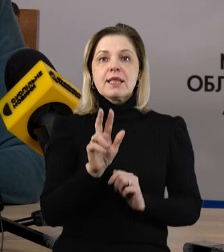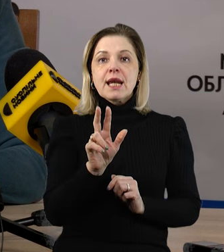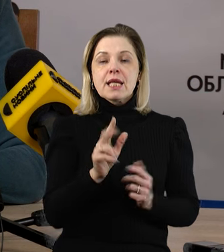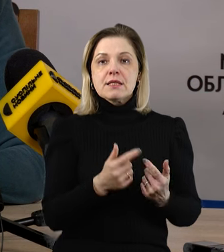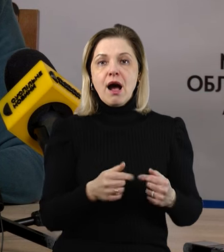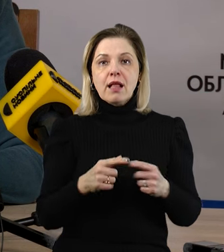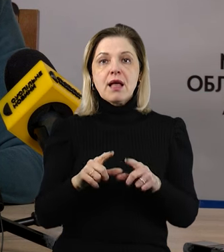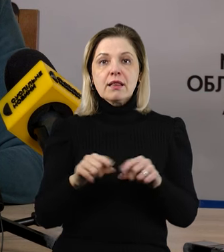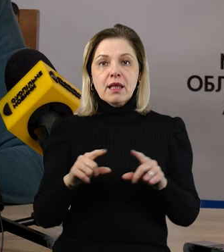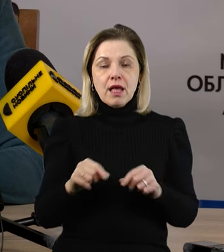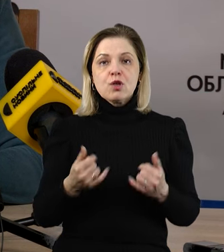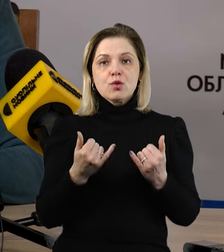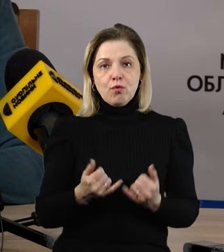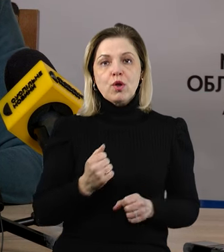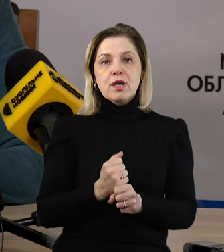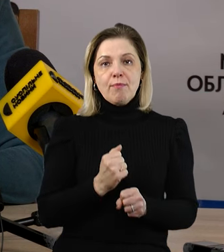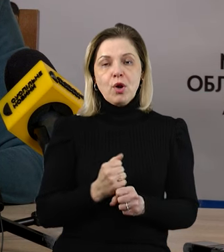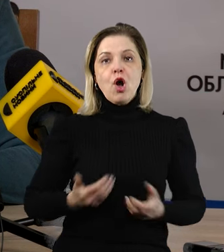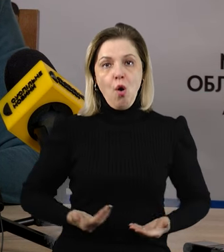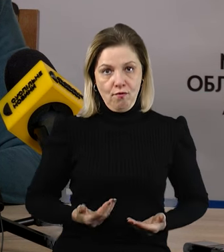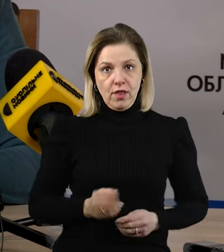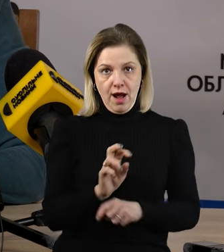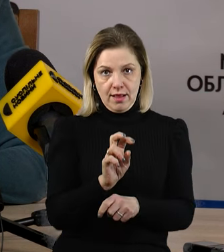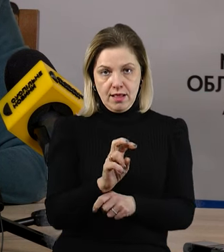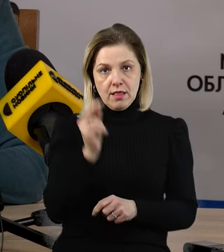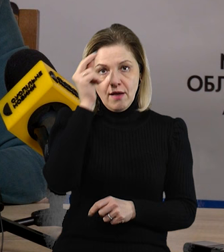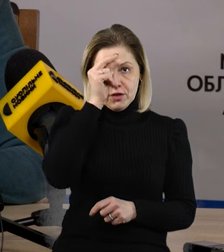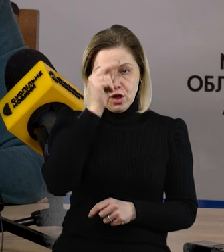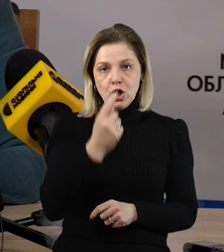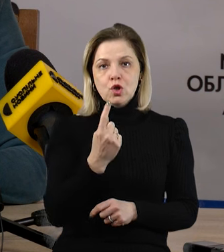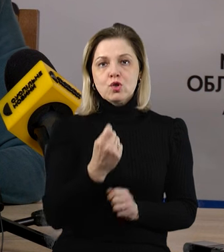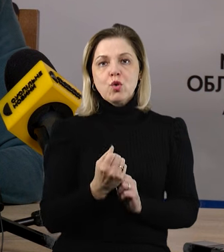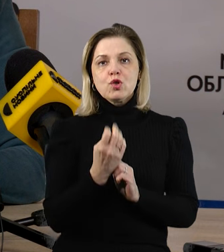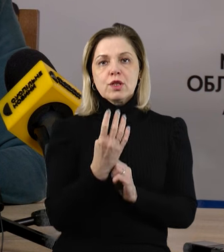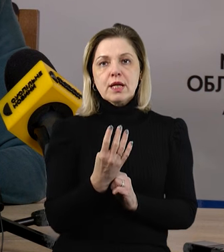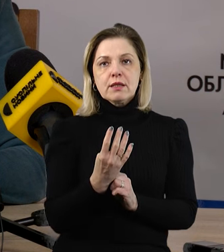73 заклади на сьогодні працює офлайн навчання,